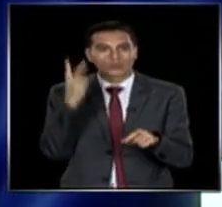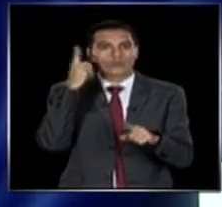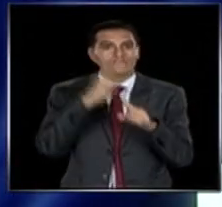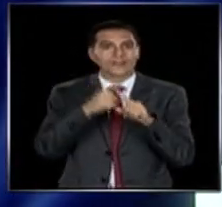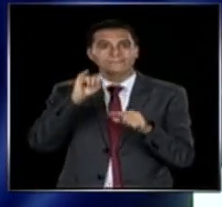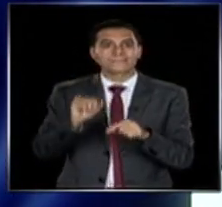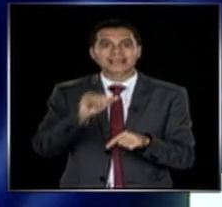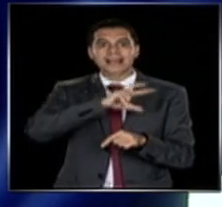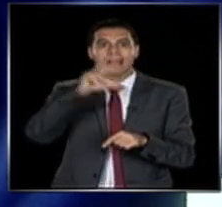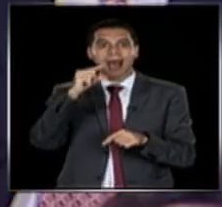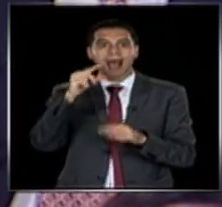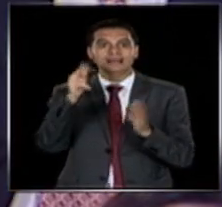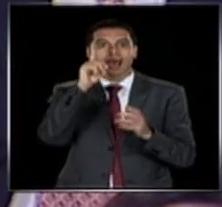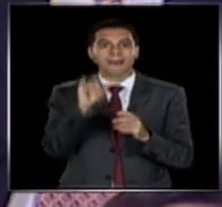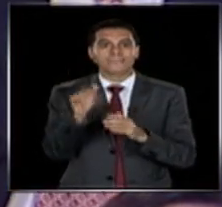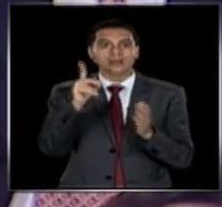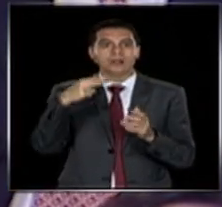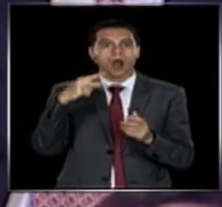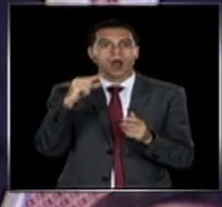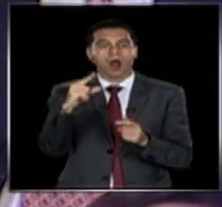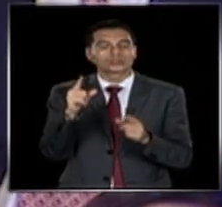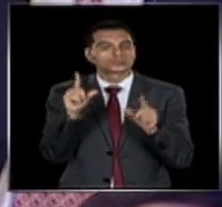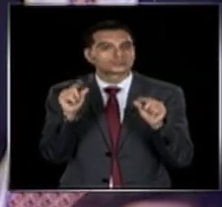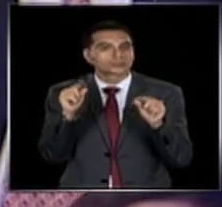رعد مبدع دون جدال.